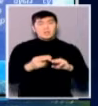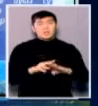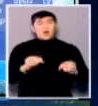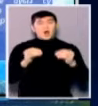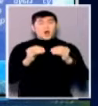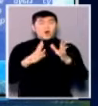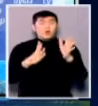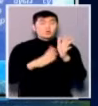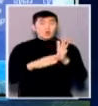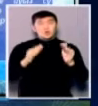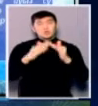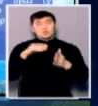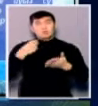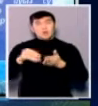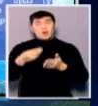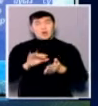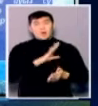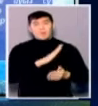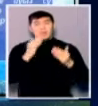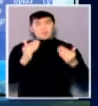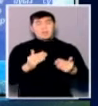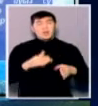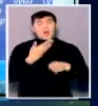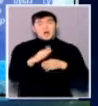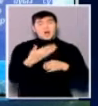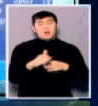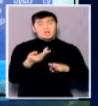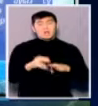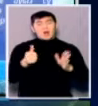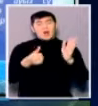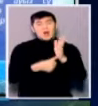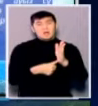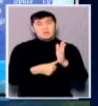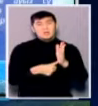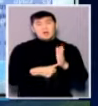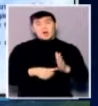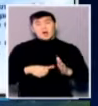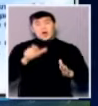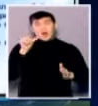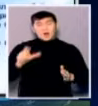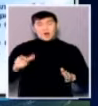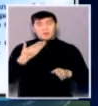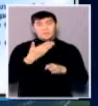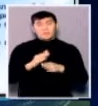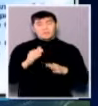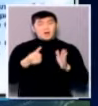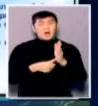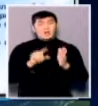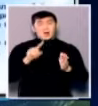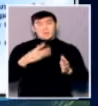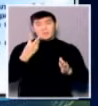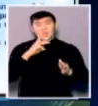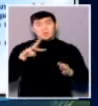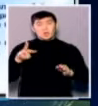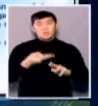алынды және табысталды. Тұрғын үйде несиелеу бағдарламасы бойынша 6 тұрғынға 6,15 миллион